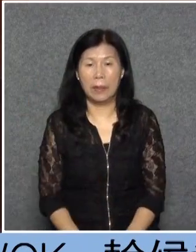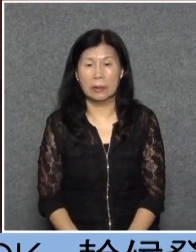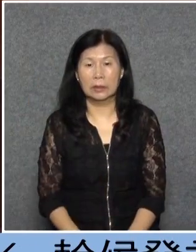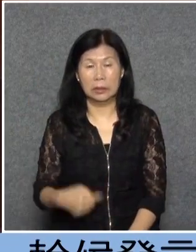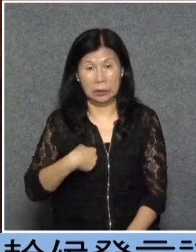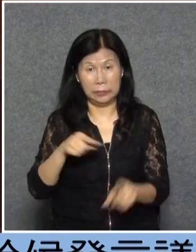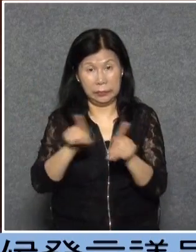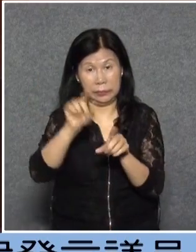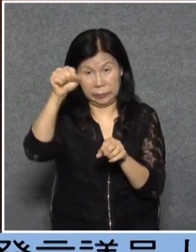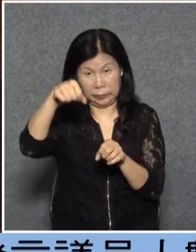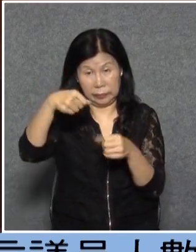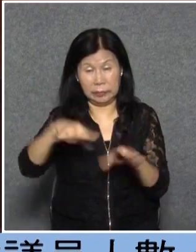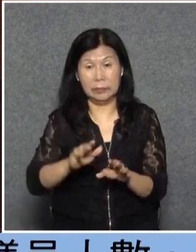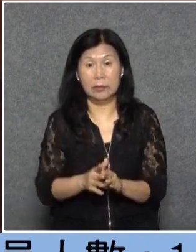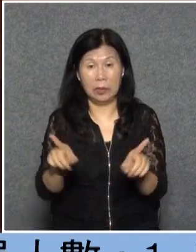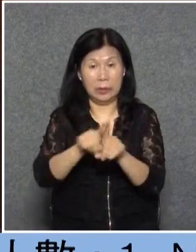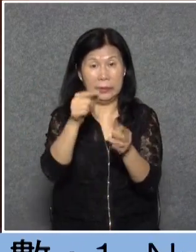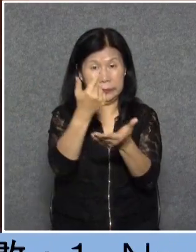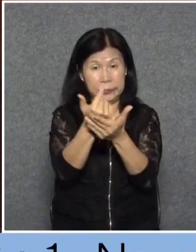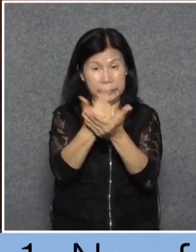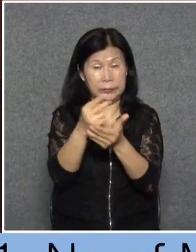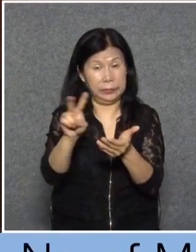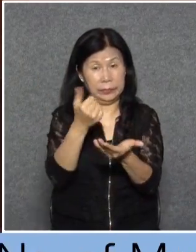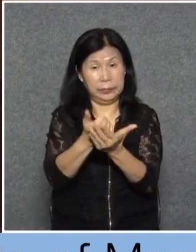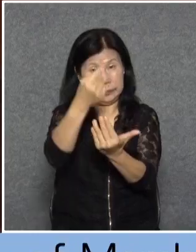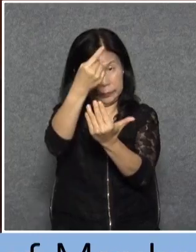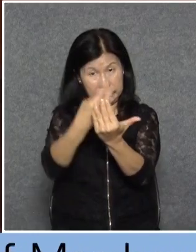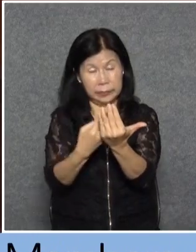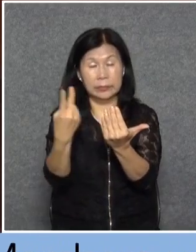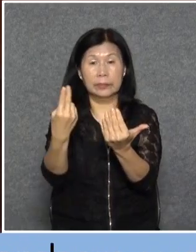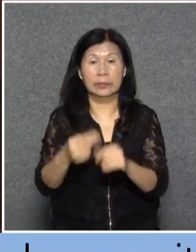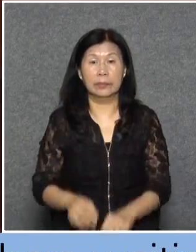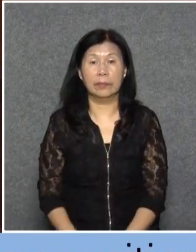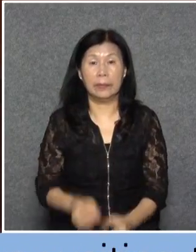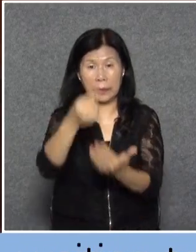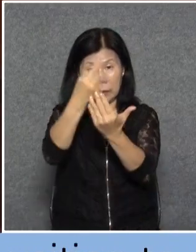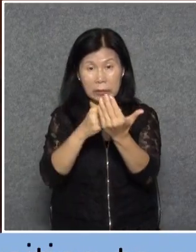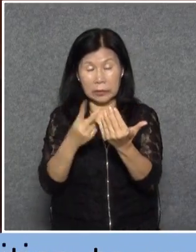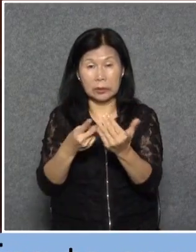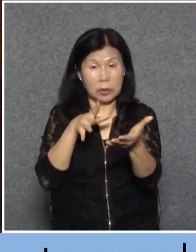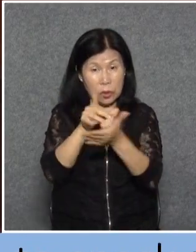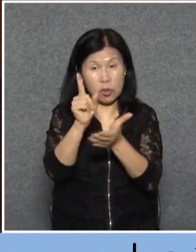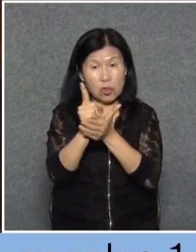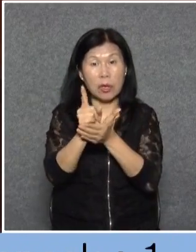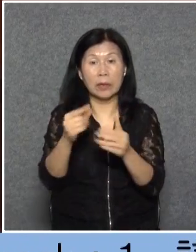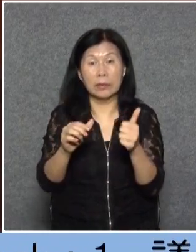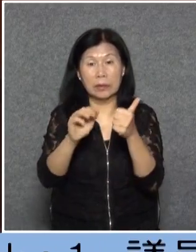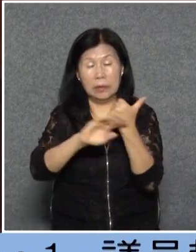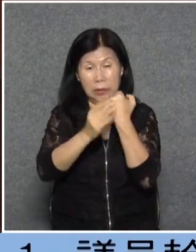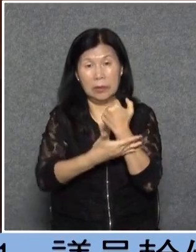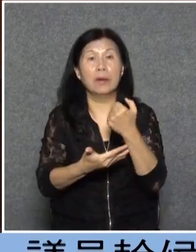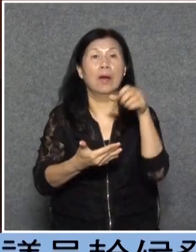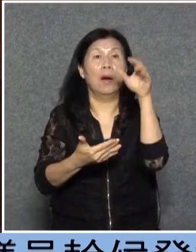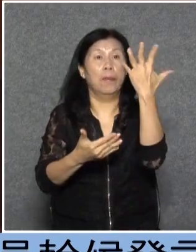意呢一條係一條好重要嘅條例草案，係嘛？修訂呢一個專利條例，即係法例第